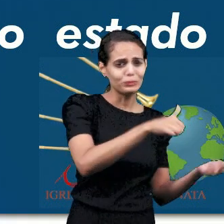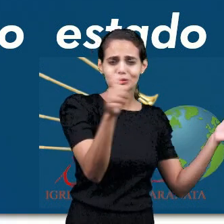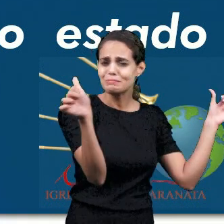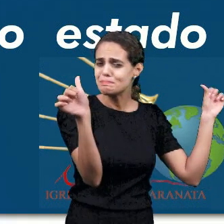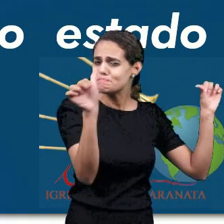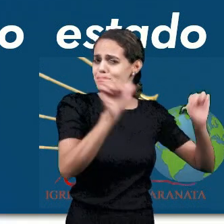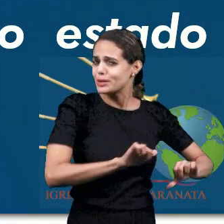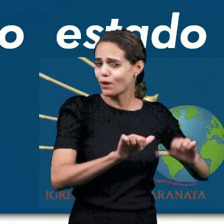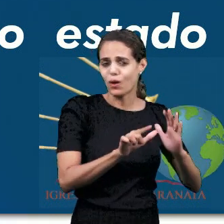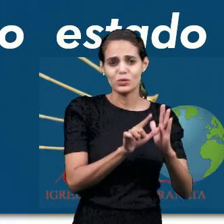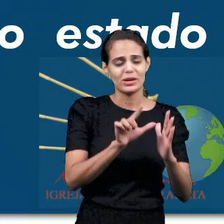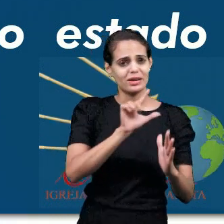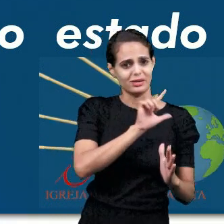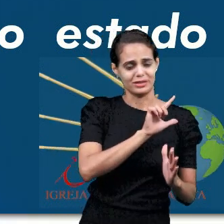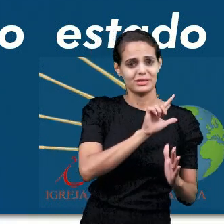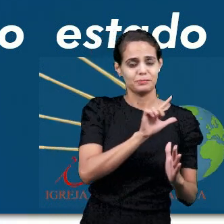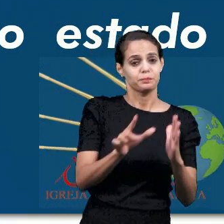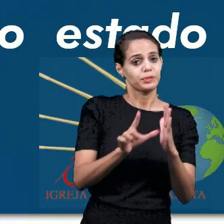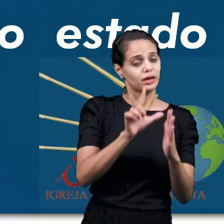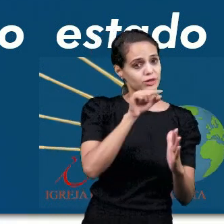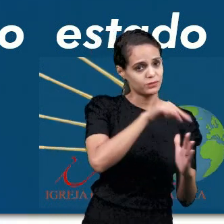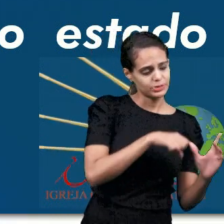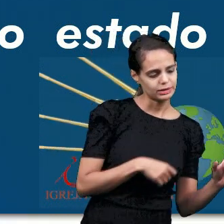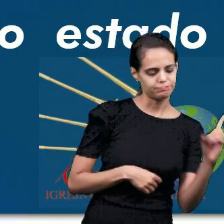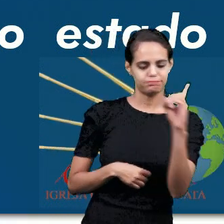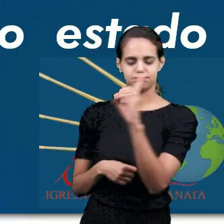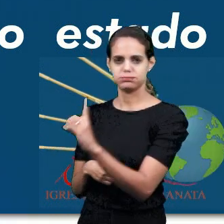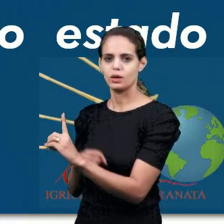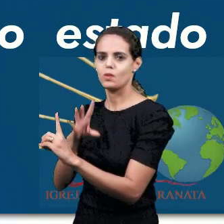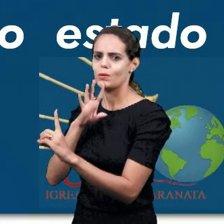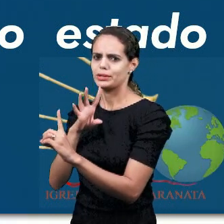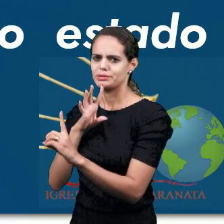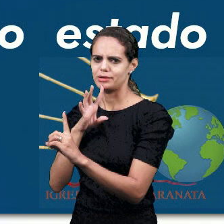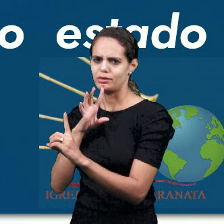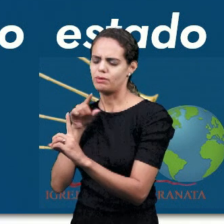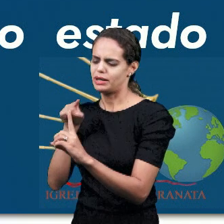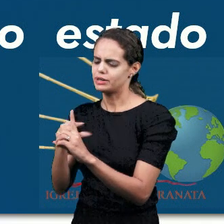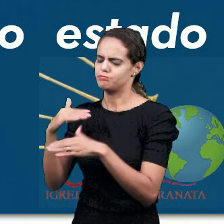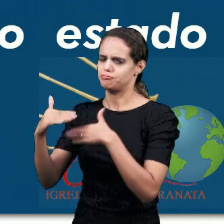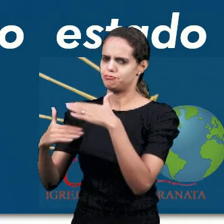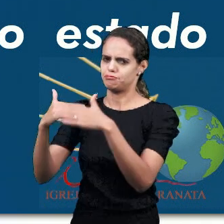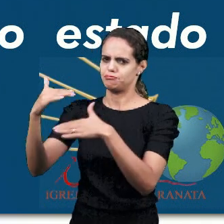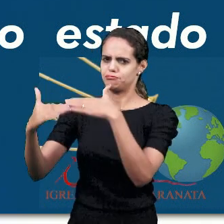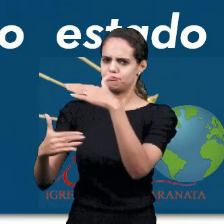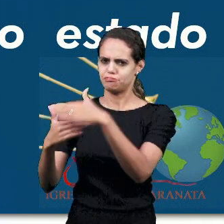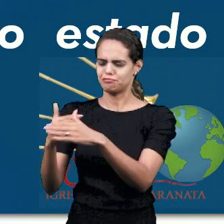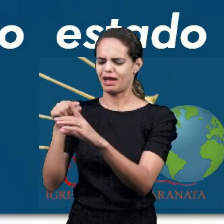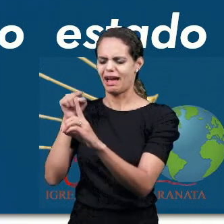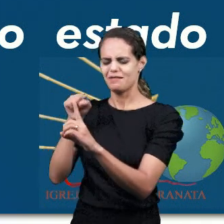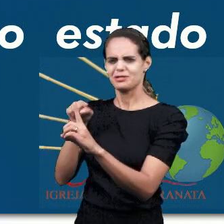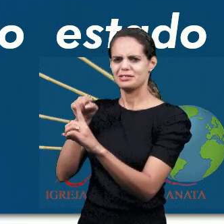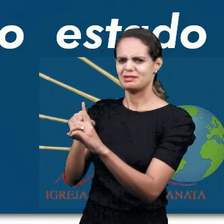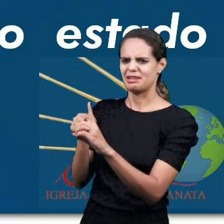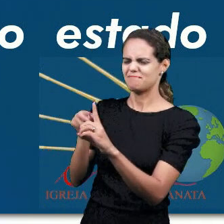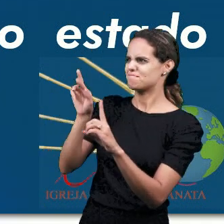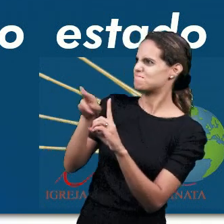la manière qu'on prononce maintenant. Avant, on devrait aller au